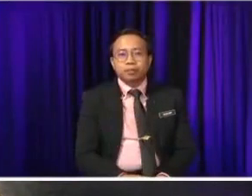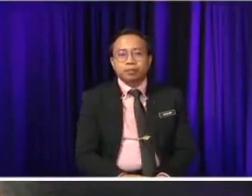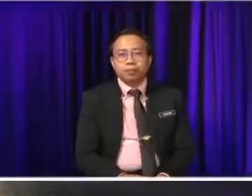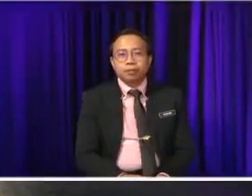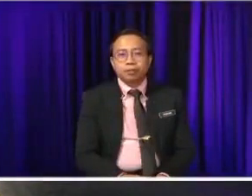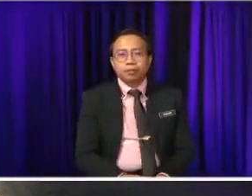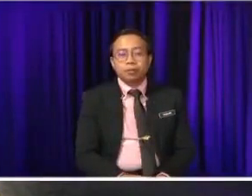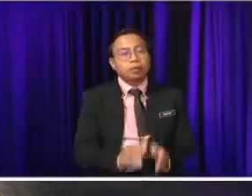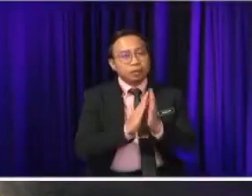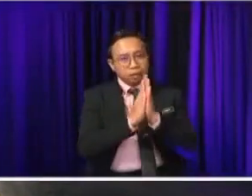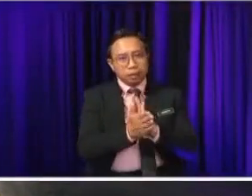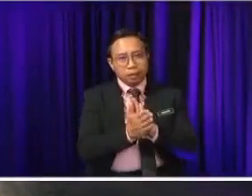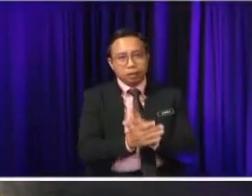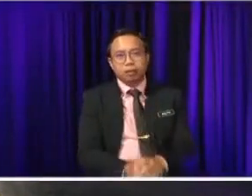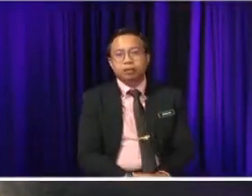jadi